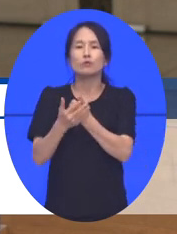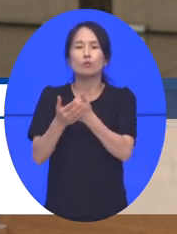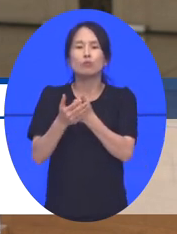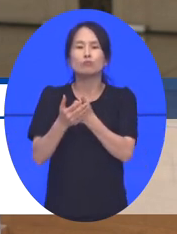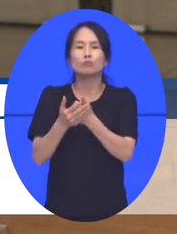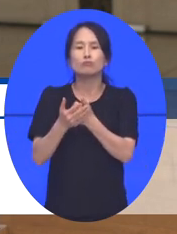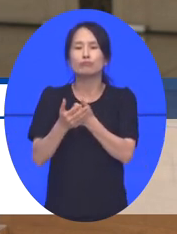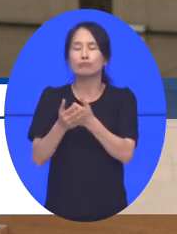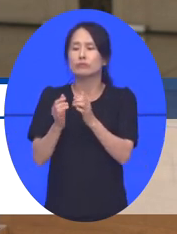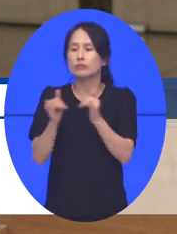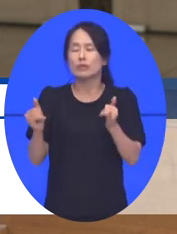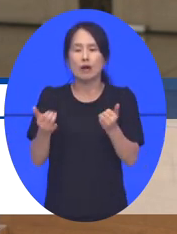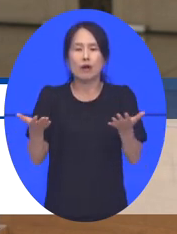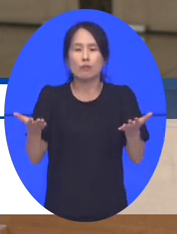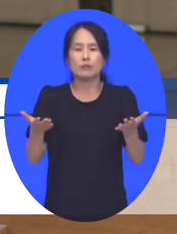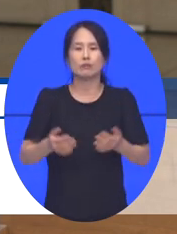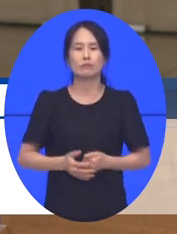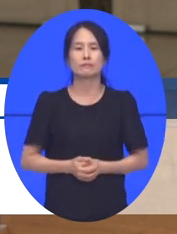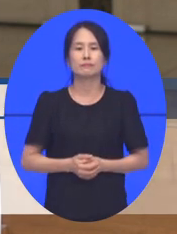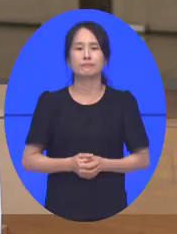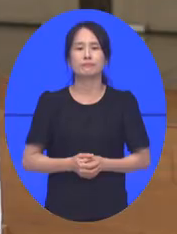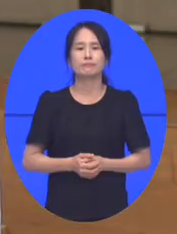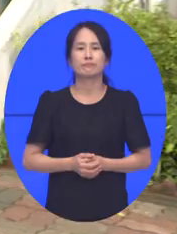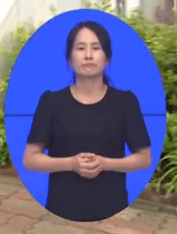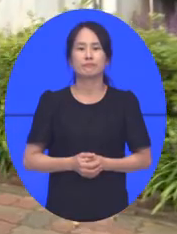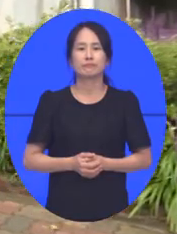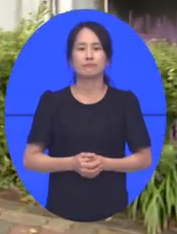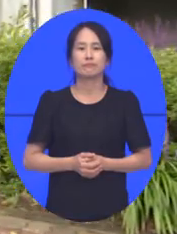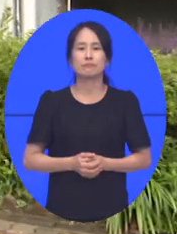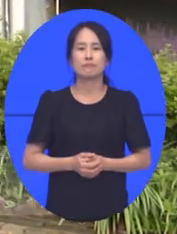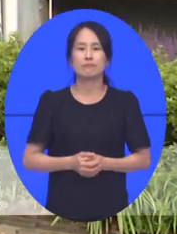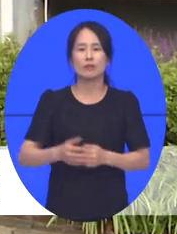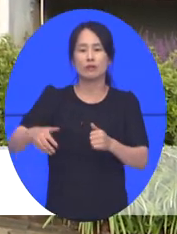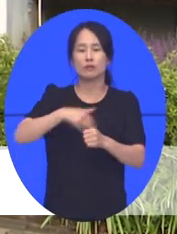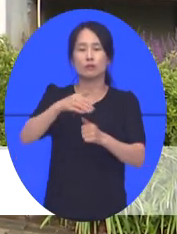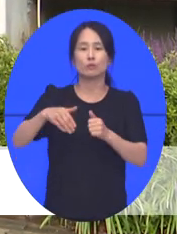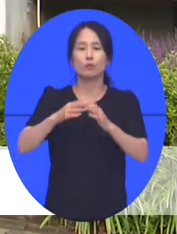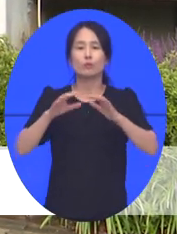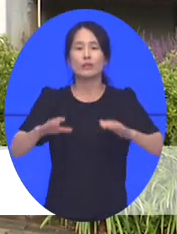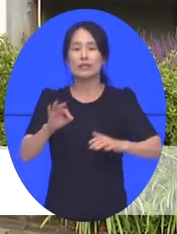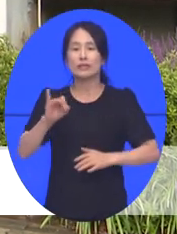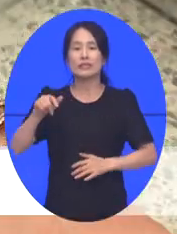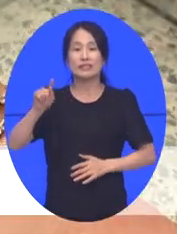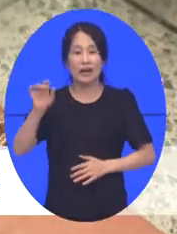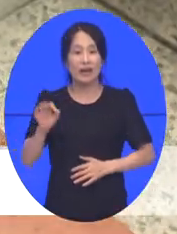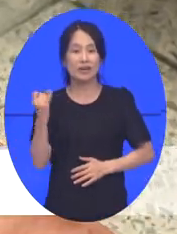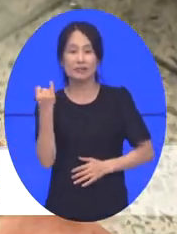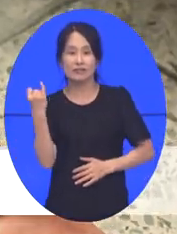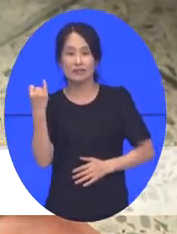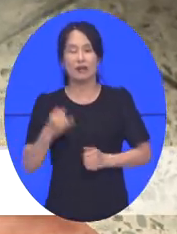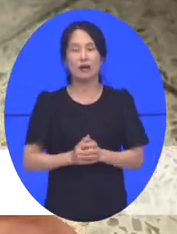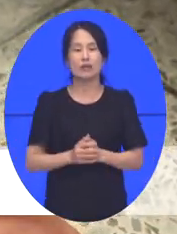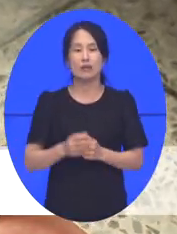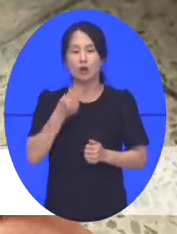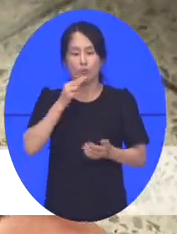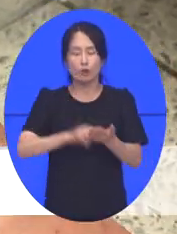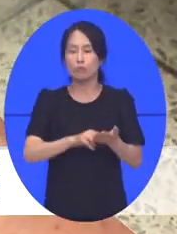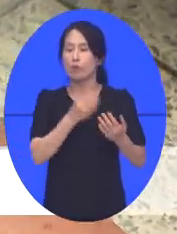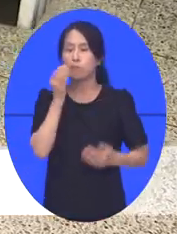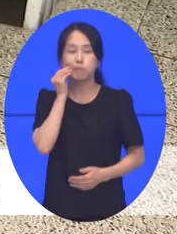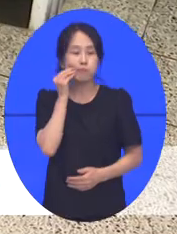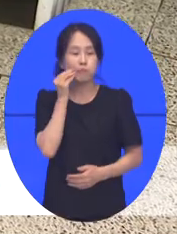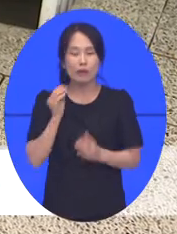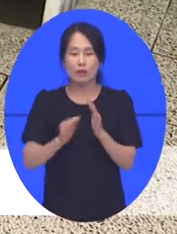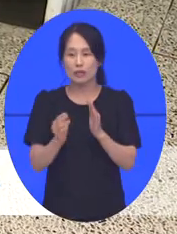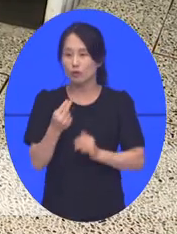이게 도움을 요청할 수 있는 곳이 되게 없다는 생각이. 동네 이장인 문정순 씨는 평소 우편물이 방치된 가정은